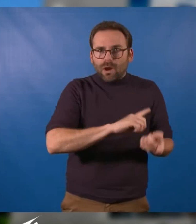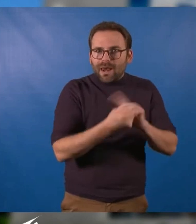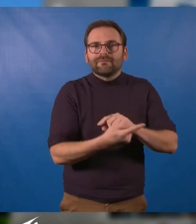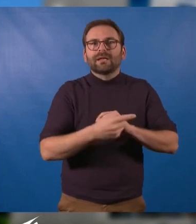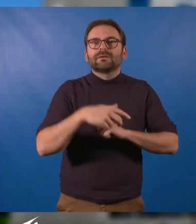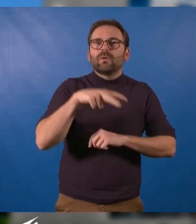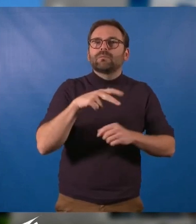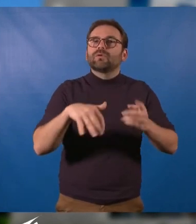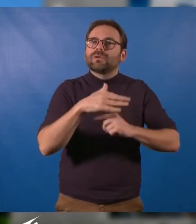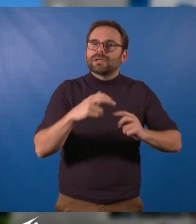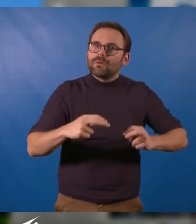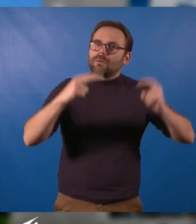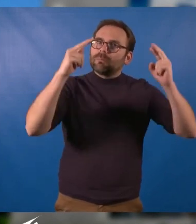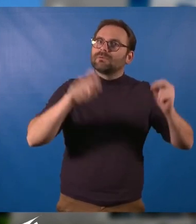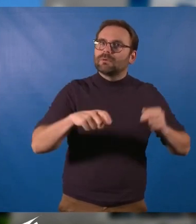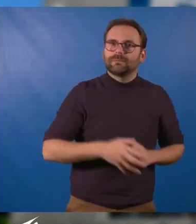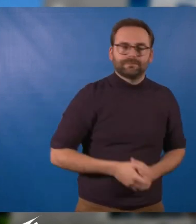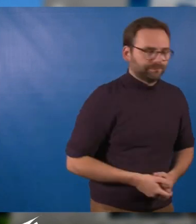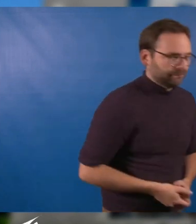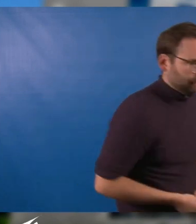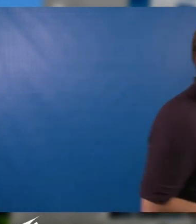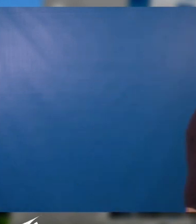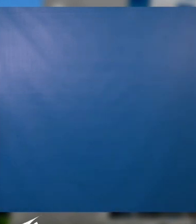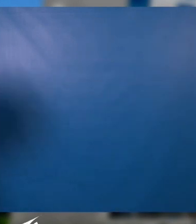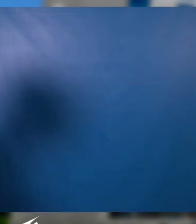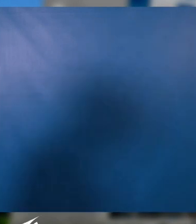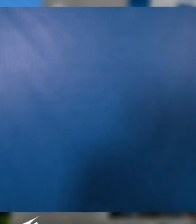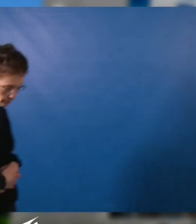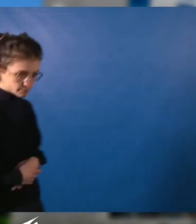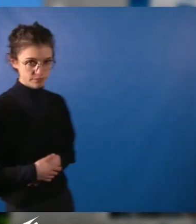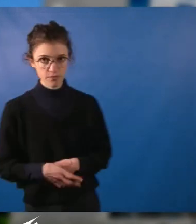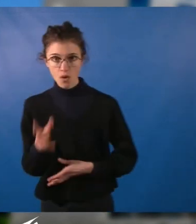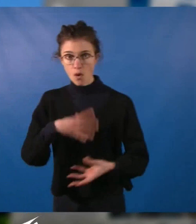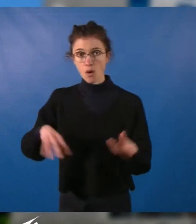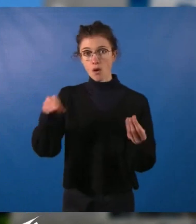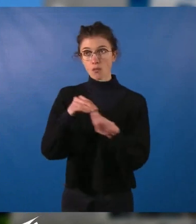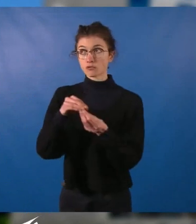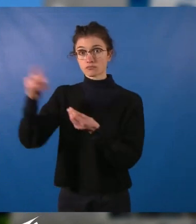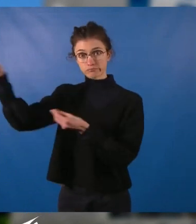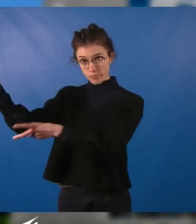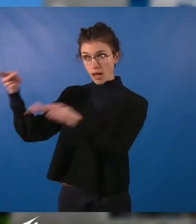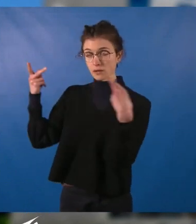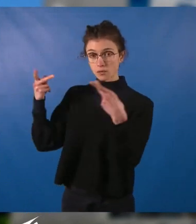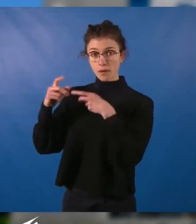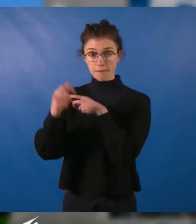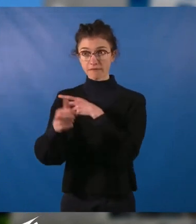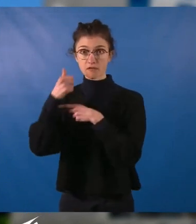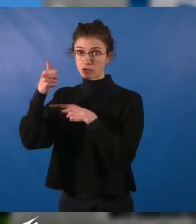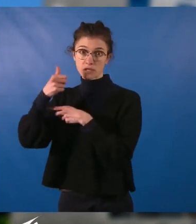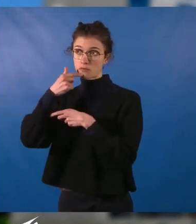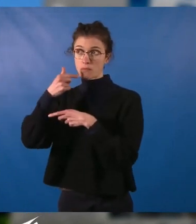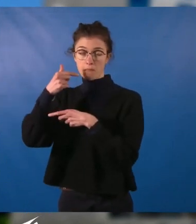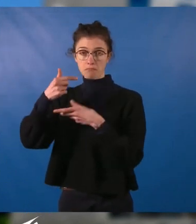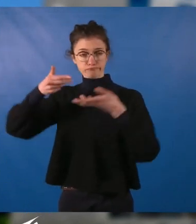sociaux. Secondo, en envoyant ce signal, le gouvernement fait le choix délibéré d'une prime aux communes moins disantes qui